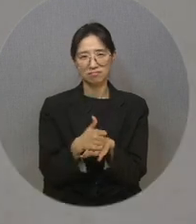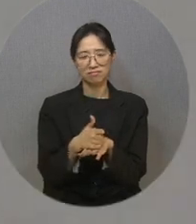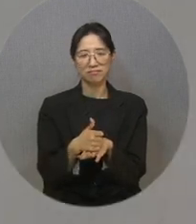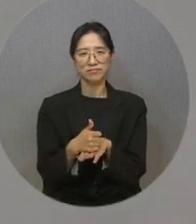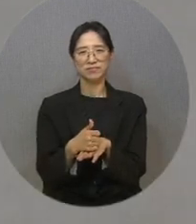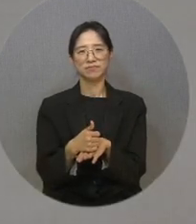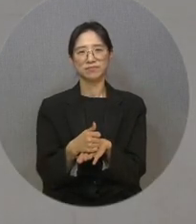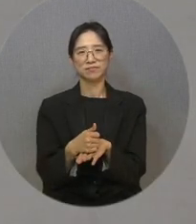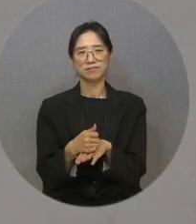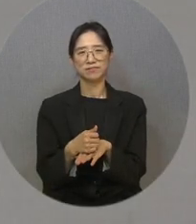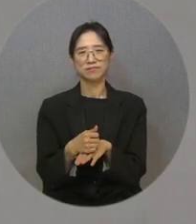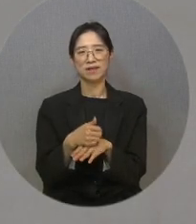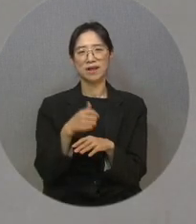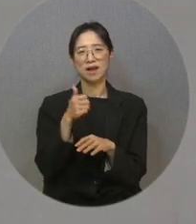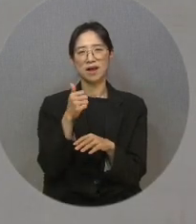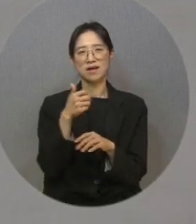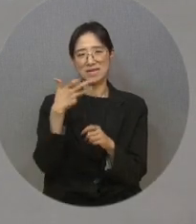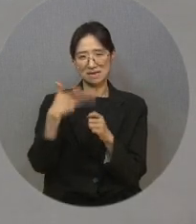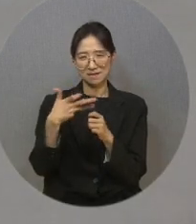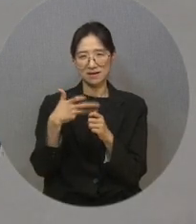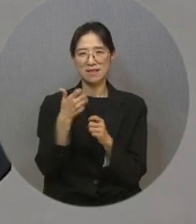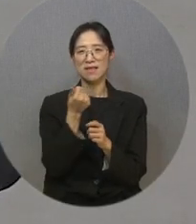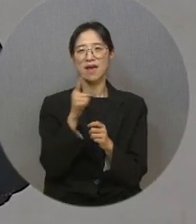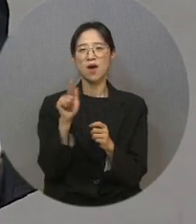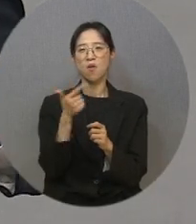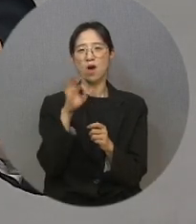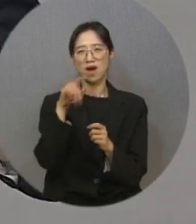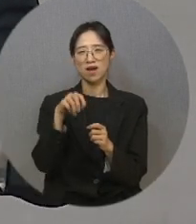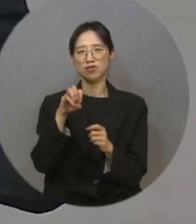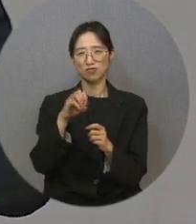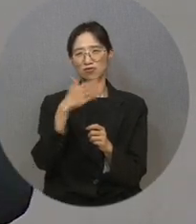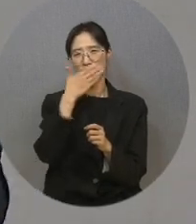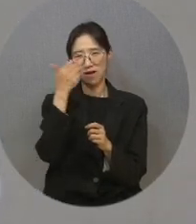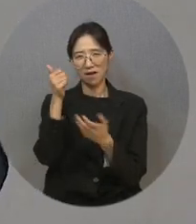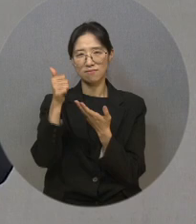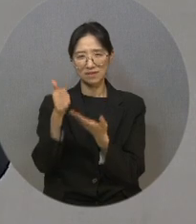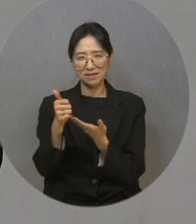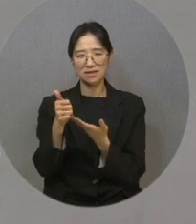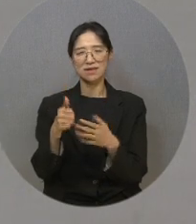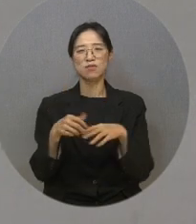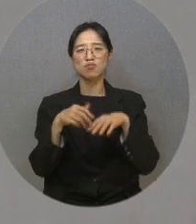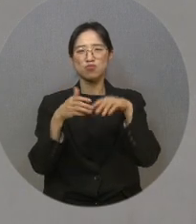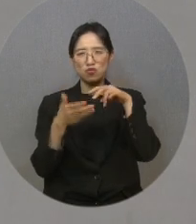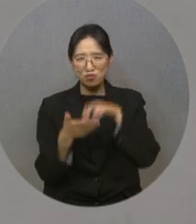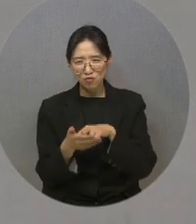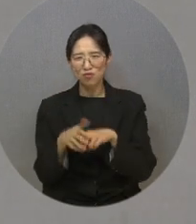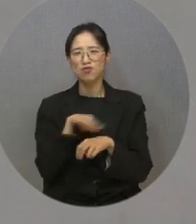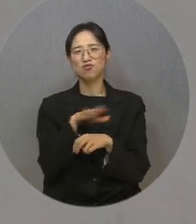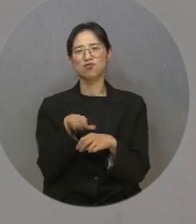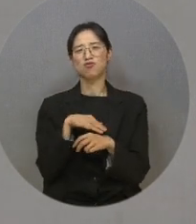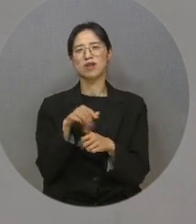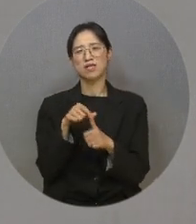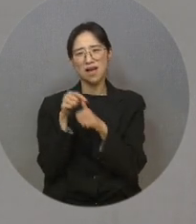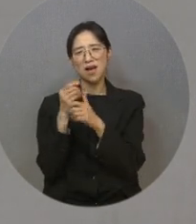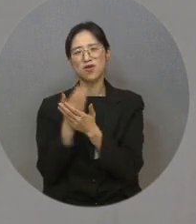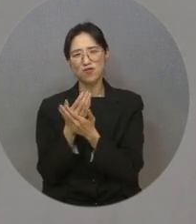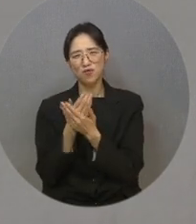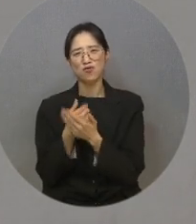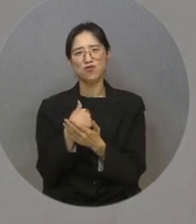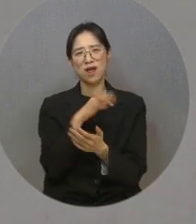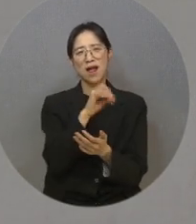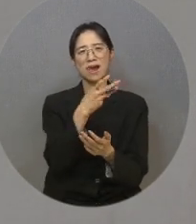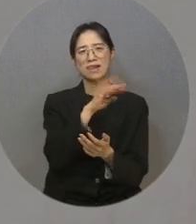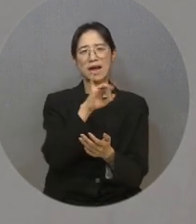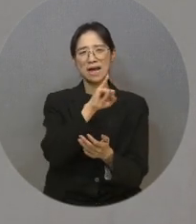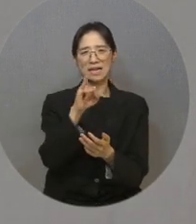와서 환웅 할아버지께 18대 환웅 할아버지에게 무릎을 꿇고 우리 좀 살려주십시오. 저 알타이족이 우리